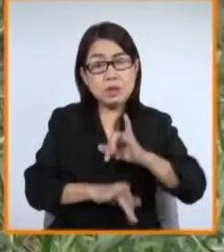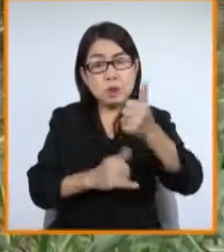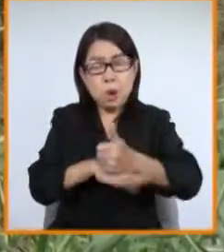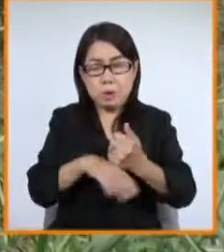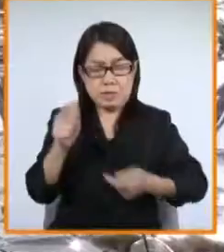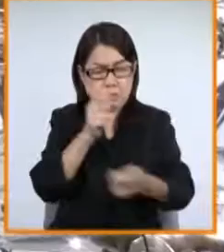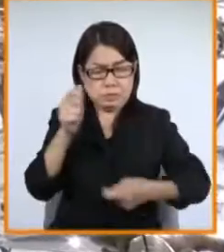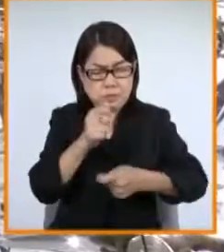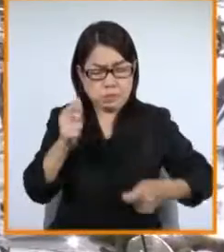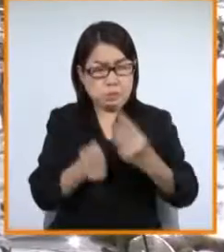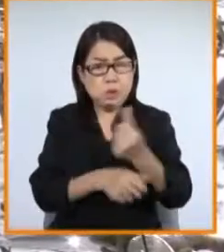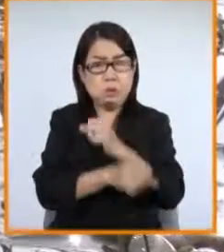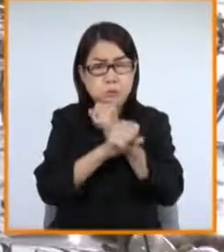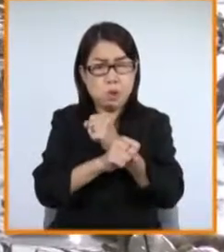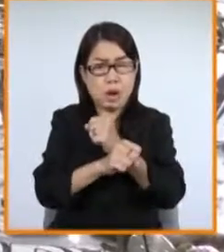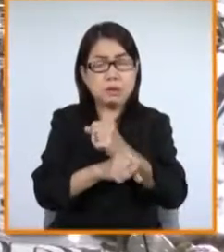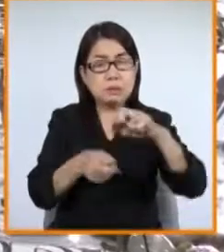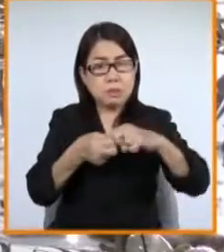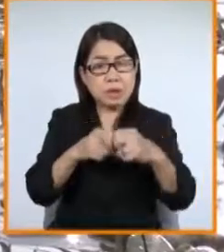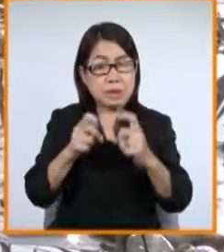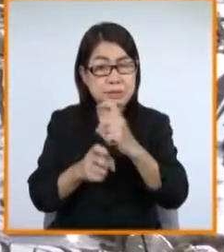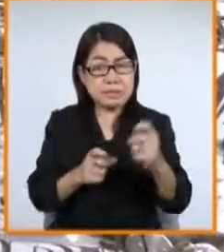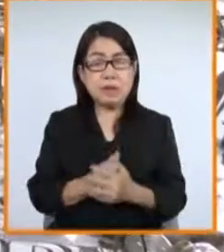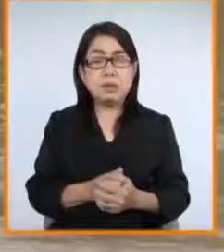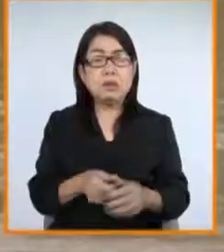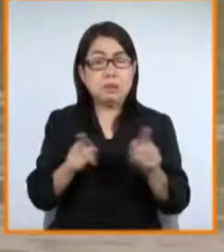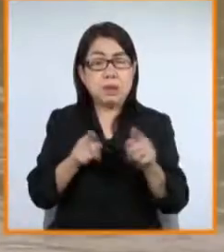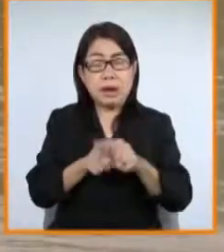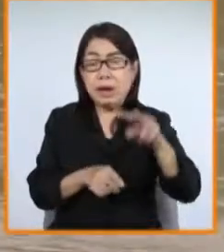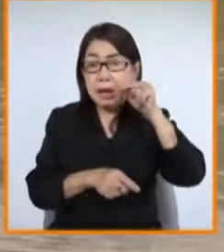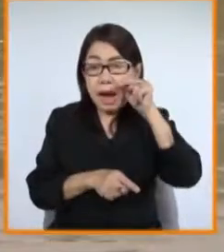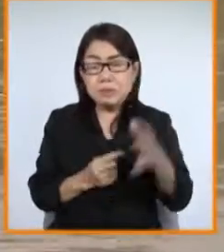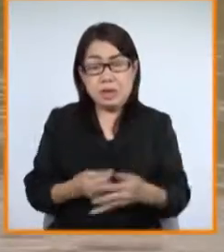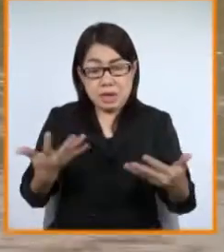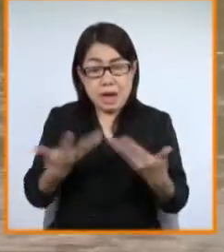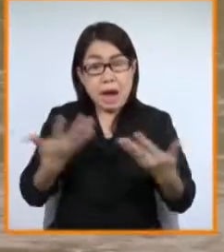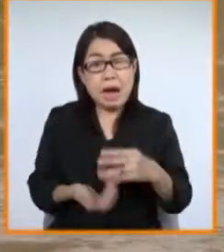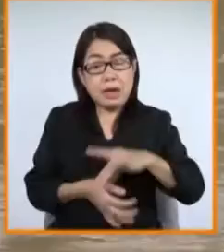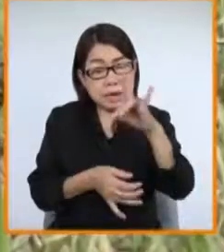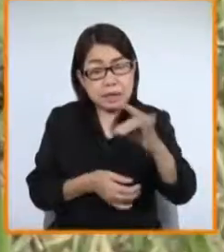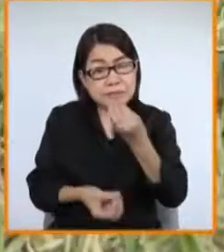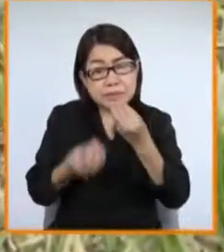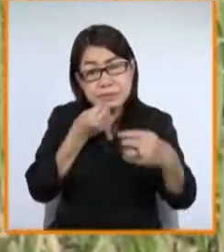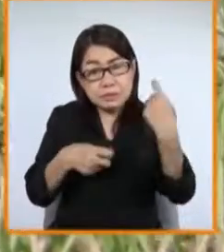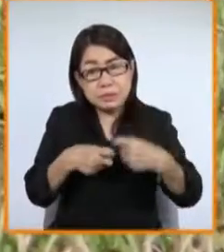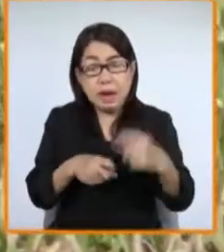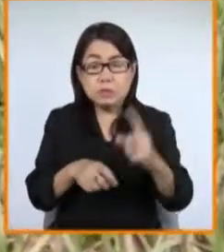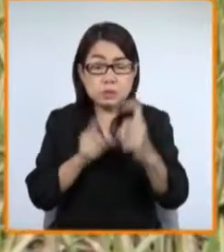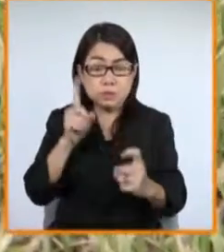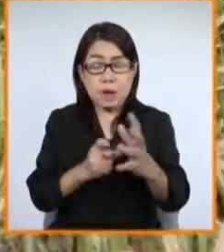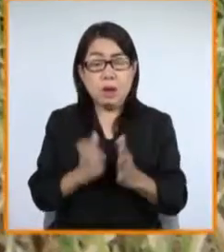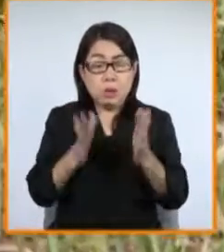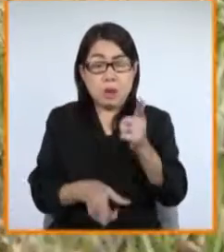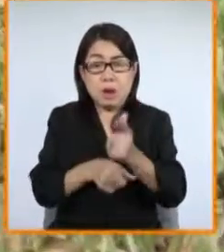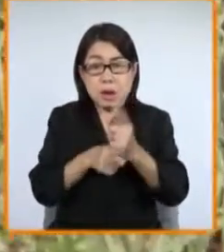องกันความเสียหายซึ่งนอกจากพืชไร่แล้วน้ำป่ายังพัดทำลายหญ้าซึ่งเป็นอาหารสัตว์ส่งผลกระทบกับเกษตรกรผู้เลี้ยงโค